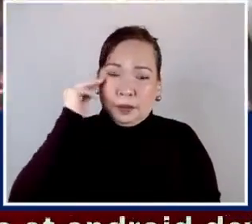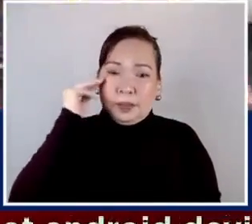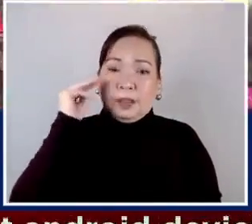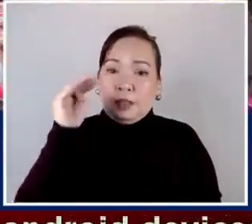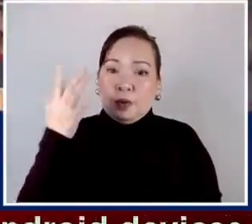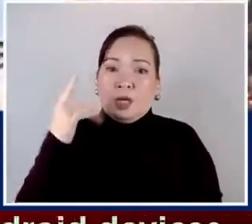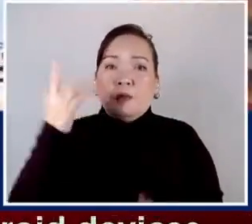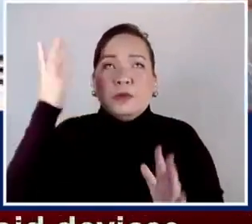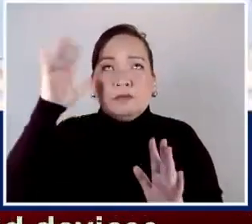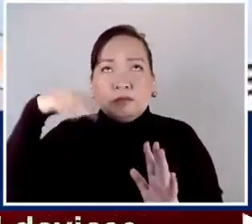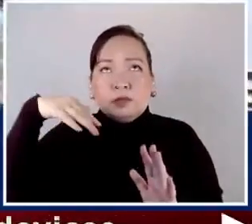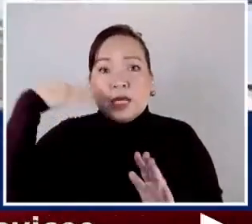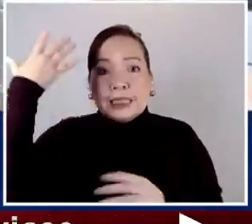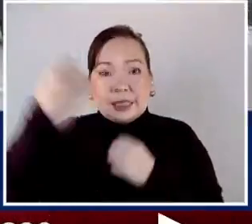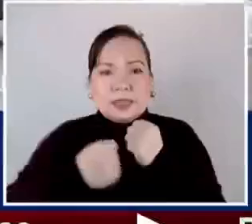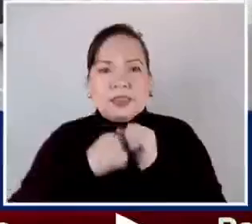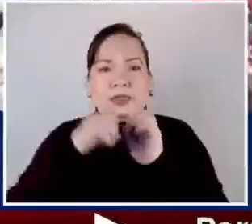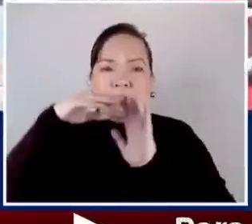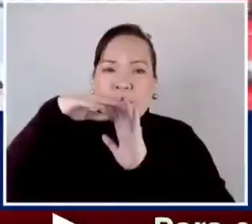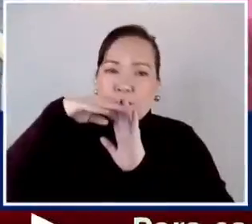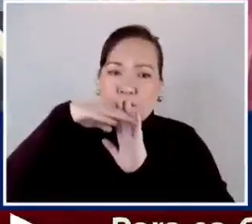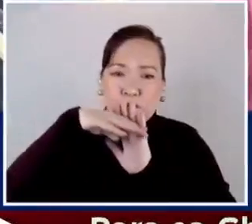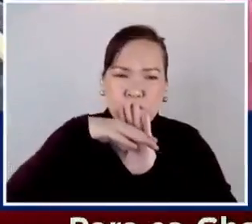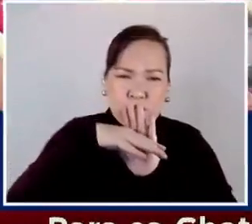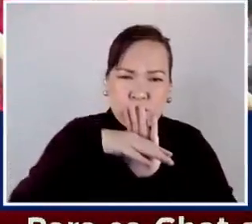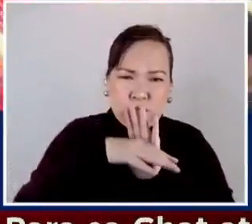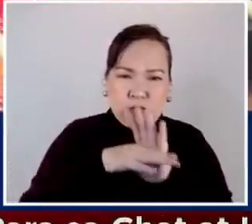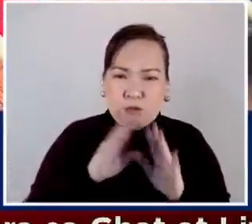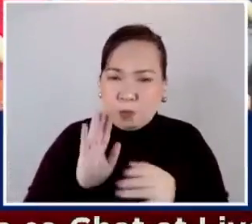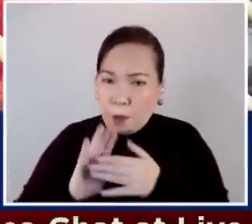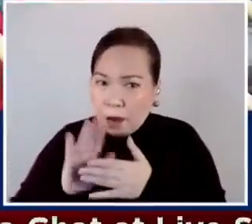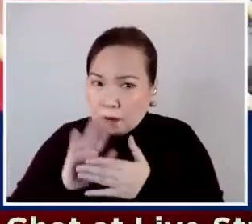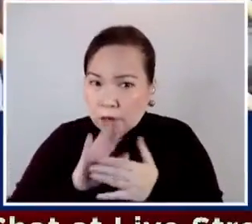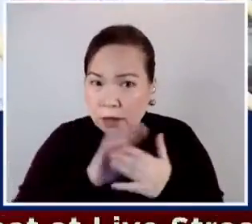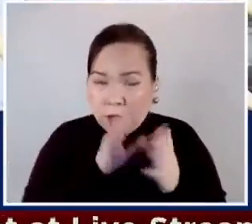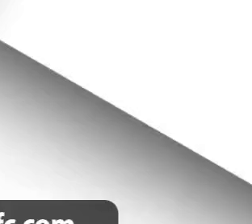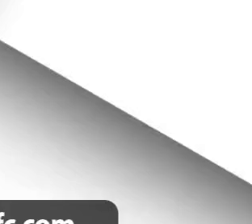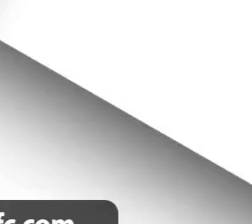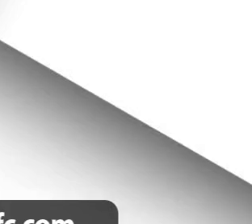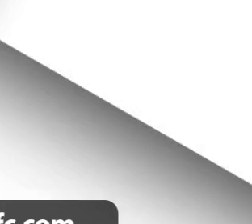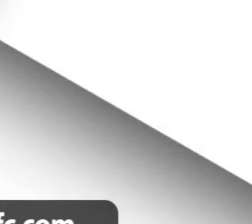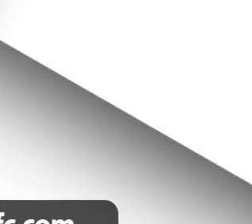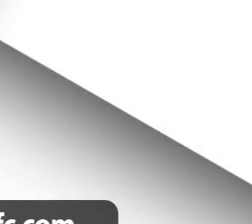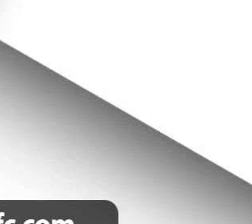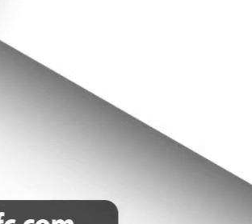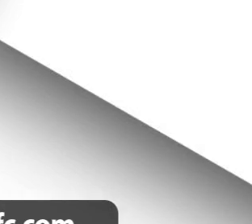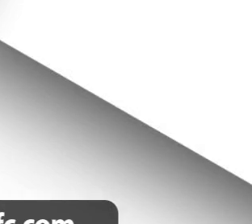sa susunod na taon. Warren De Guzman, ABS-CBN News.